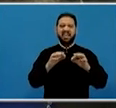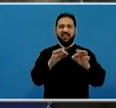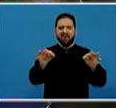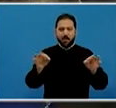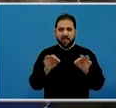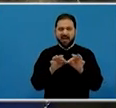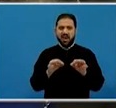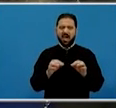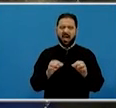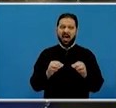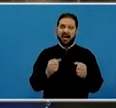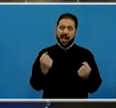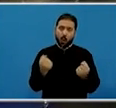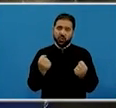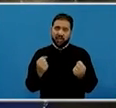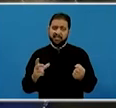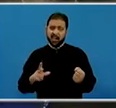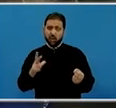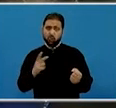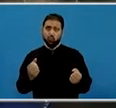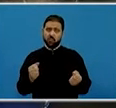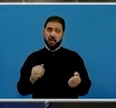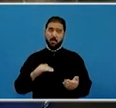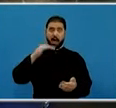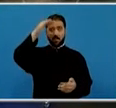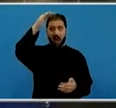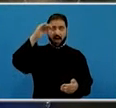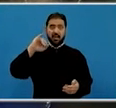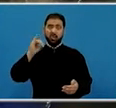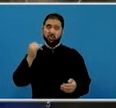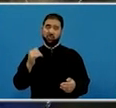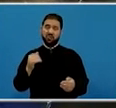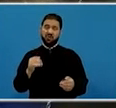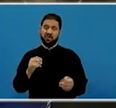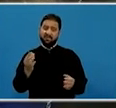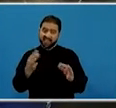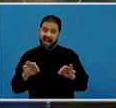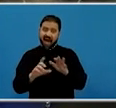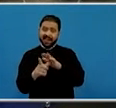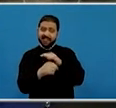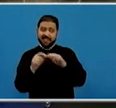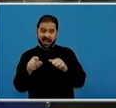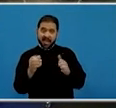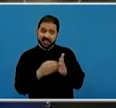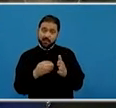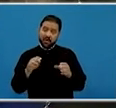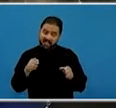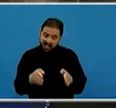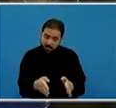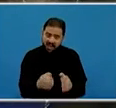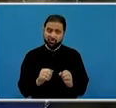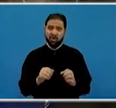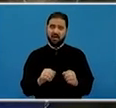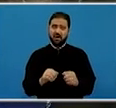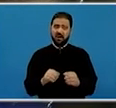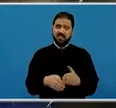mari, dar și implicarea trebuie să fie mai mare, astfel încât să poată depăși toate aceste momente și